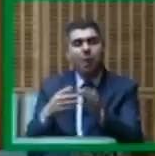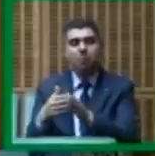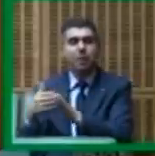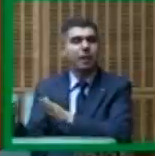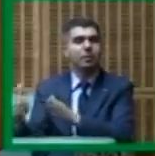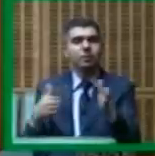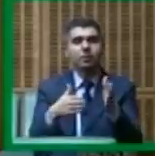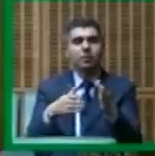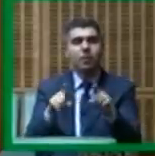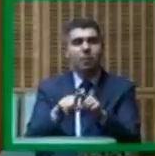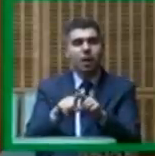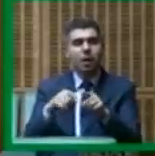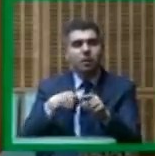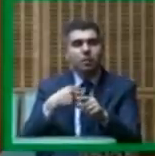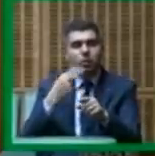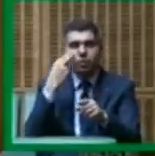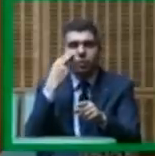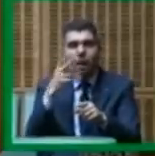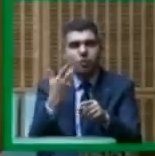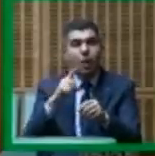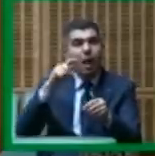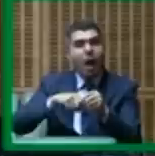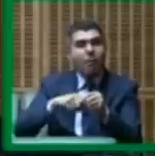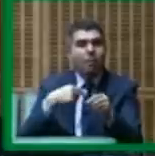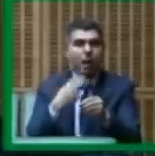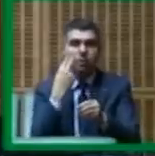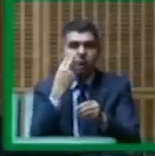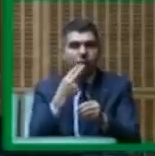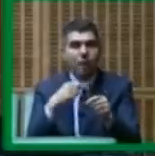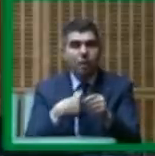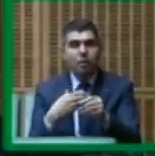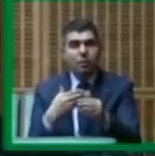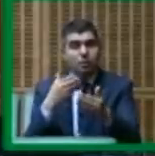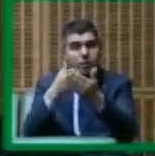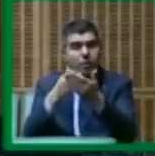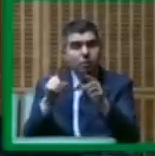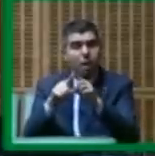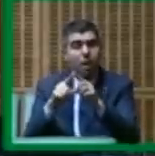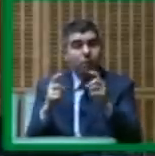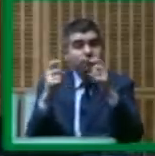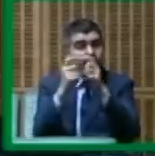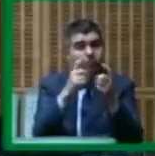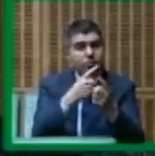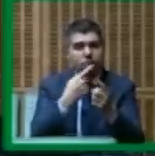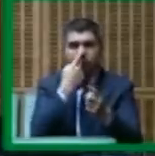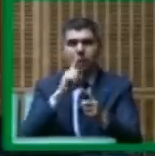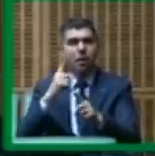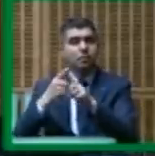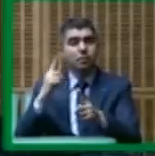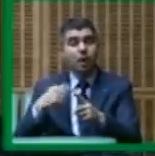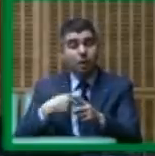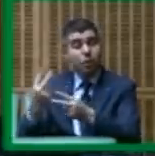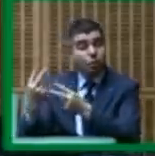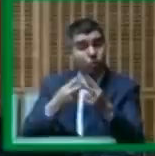كيتخذوا مواقف اللي مشروعه. انا ما كندخلش في النقابات، النقابات من اللي كيجيو لعندي باش نصفهم كنصفهم، انا ما